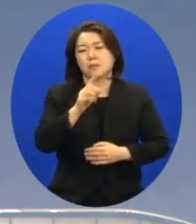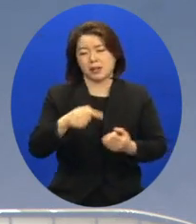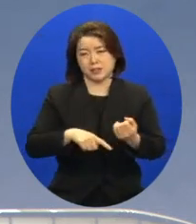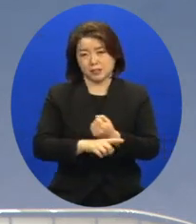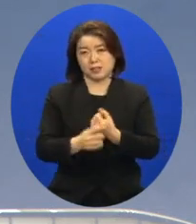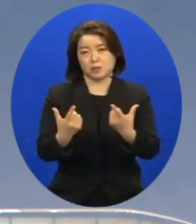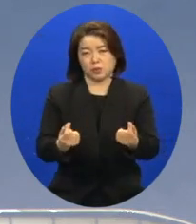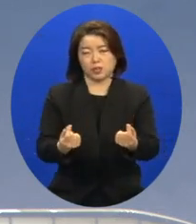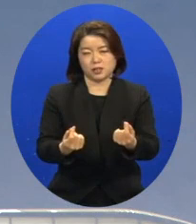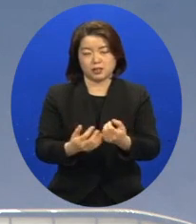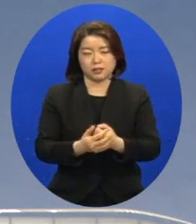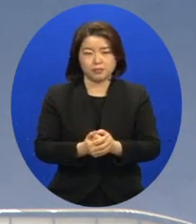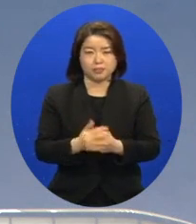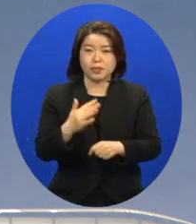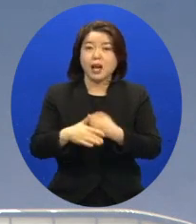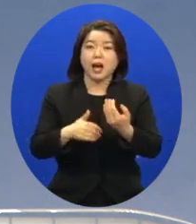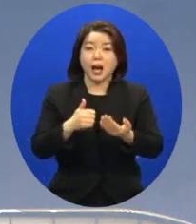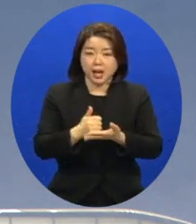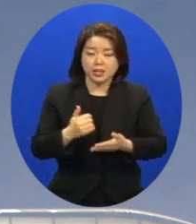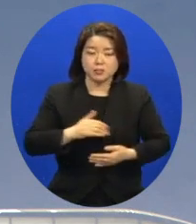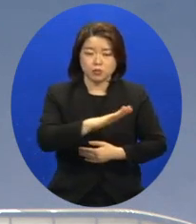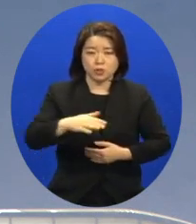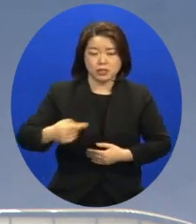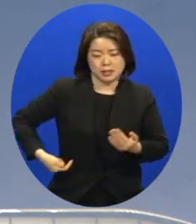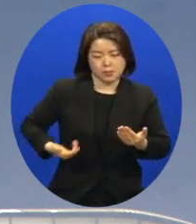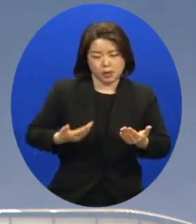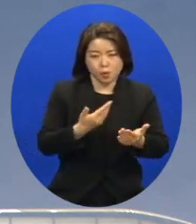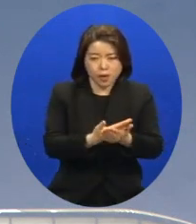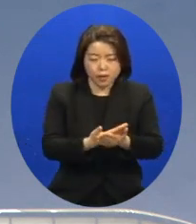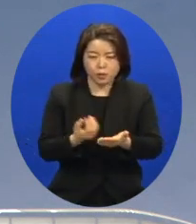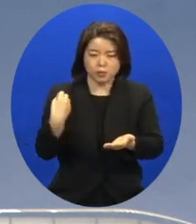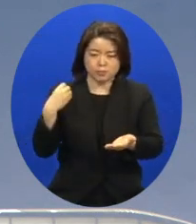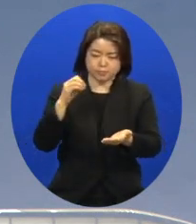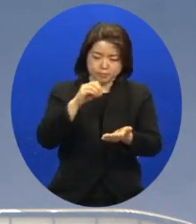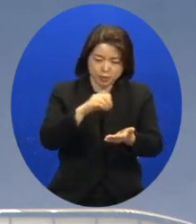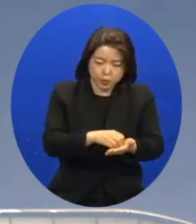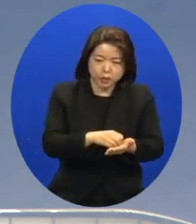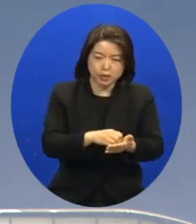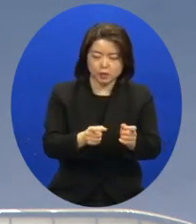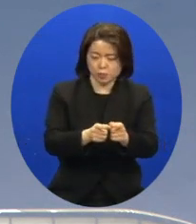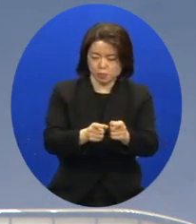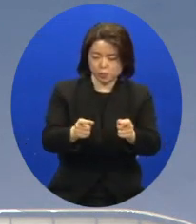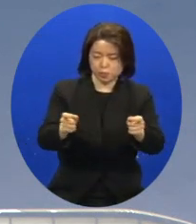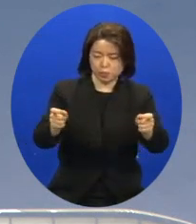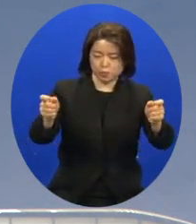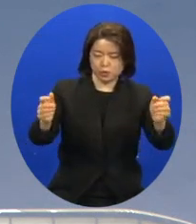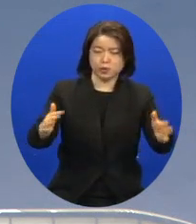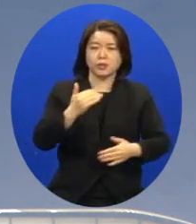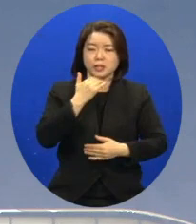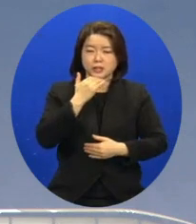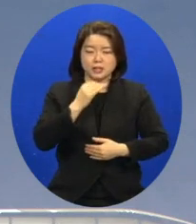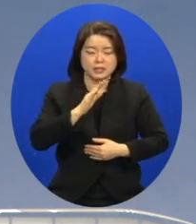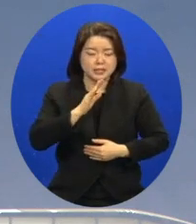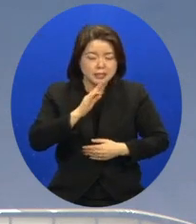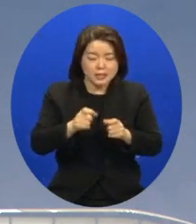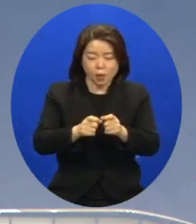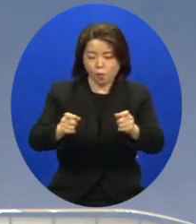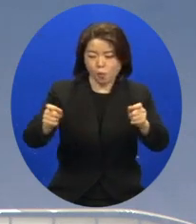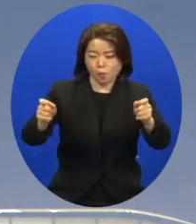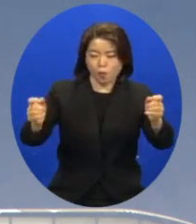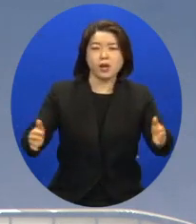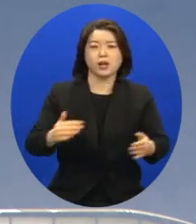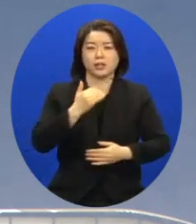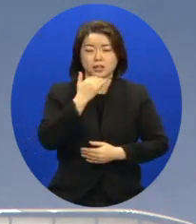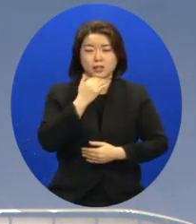여러분, 하나님은 우리가 회개하고 돌이키기를 오래 기다리십니다. 정말 오래 기다리십니다. 그래서